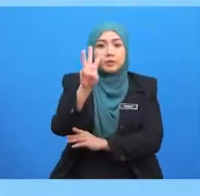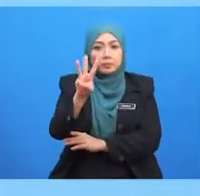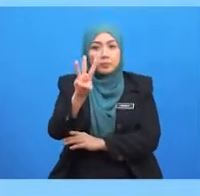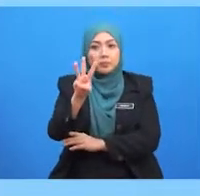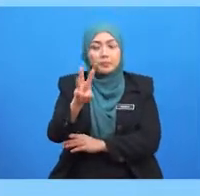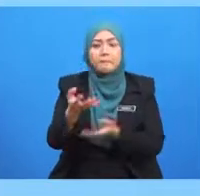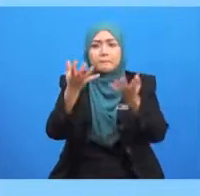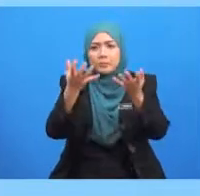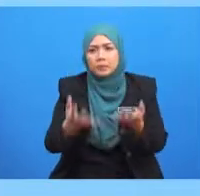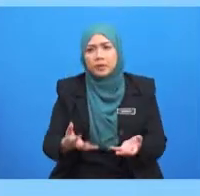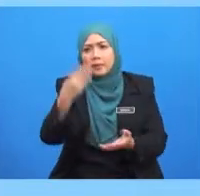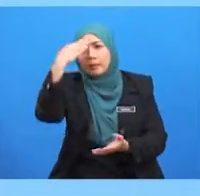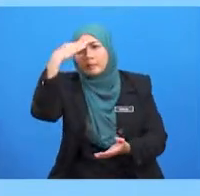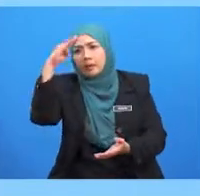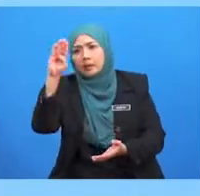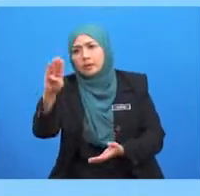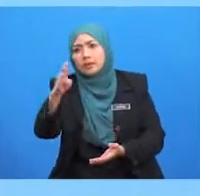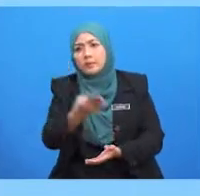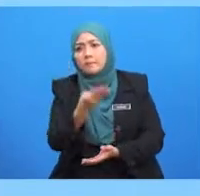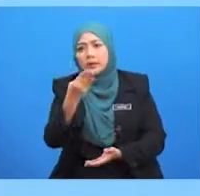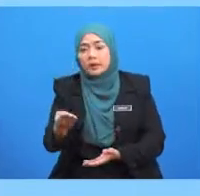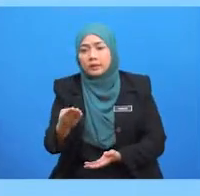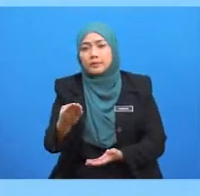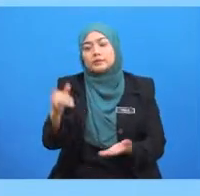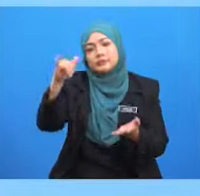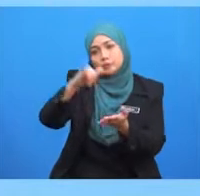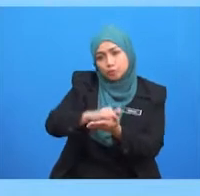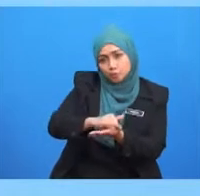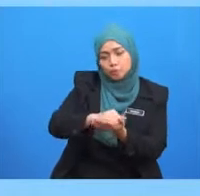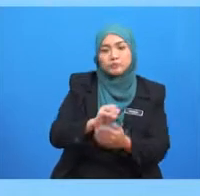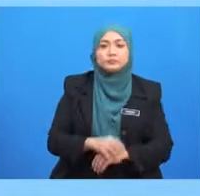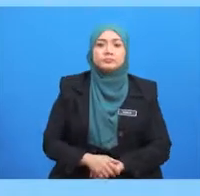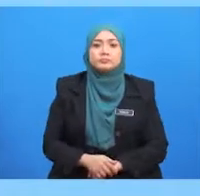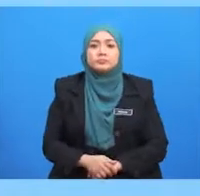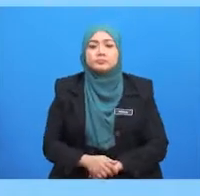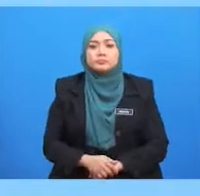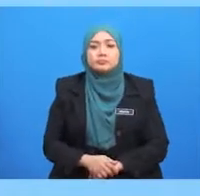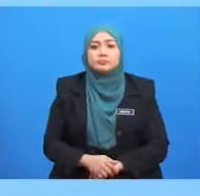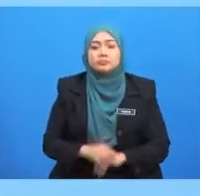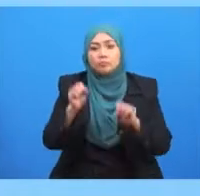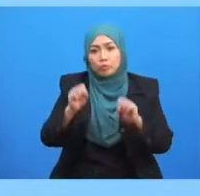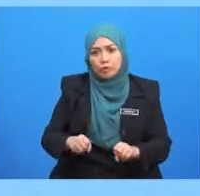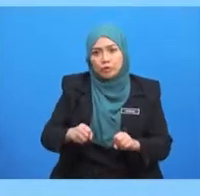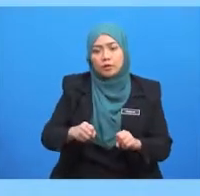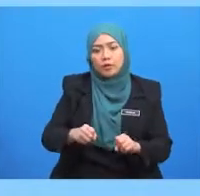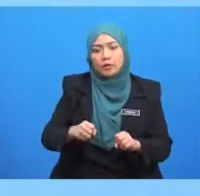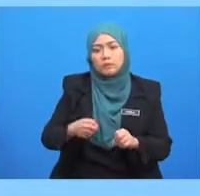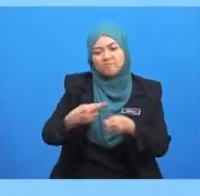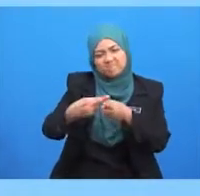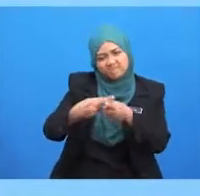indeks harga berkenaan rumus ini boleh diringkaskan seperti berikut